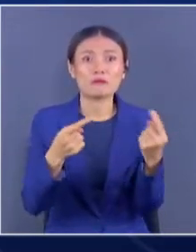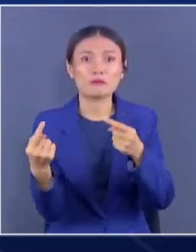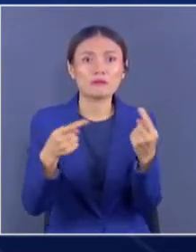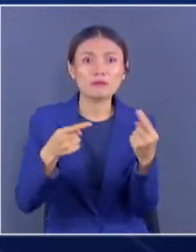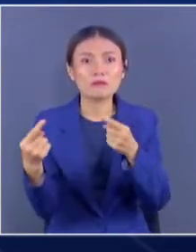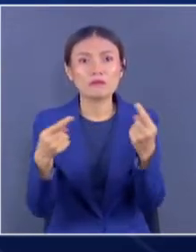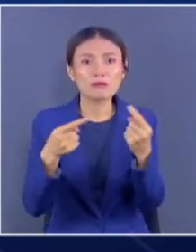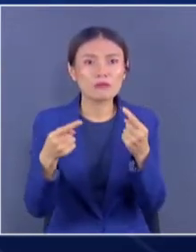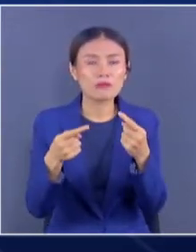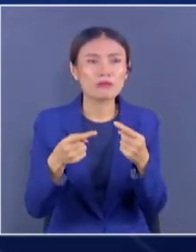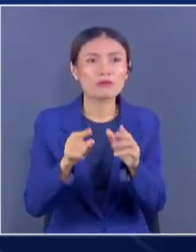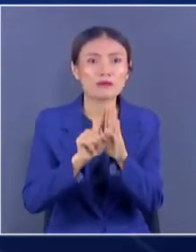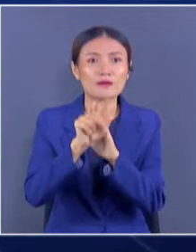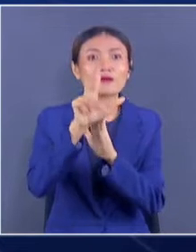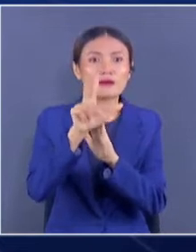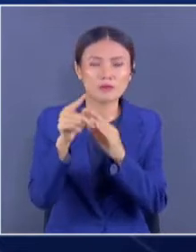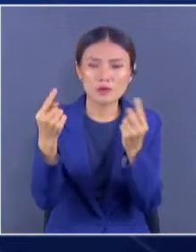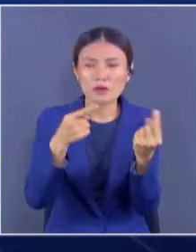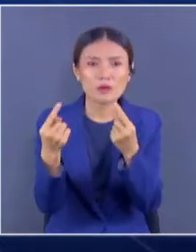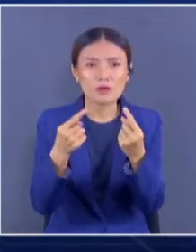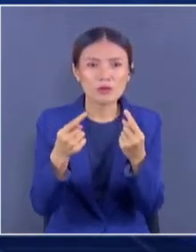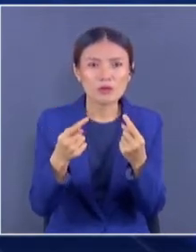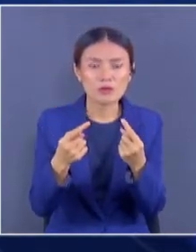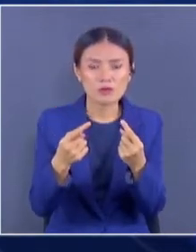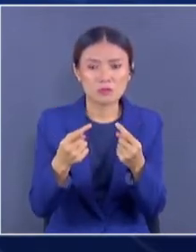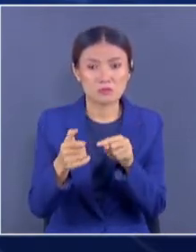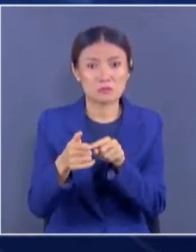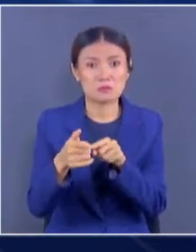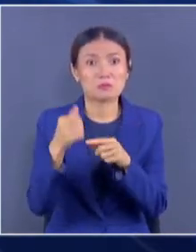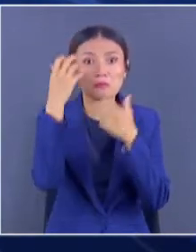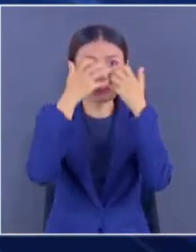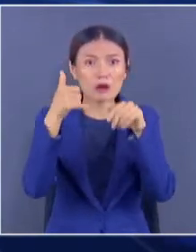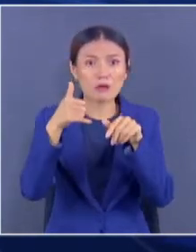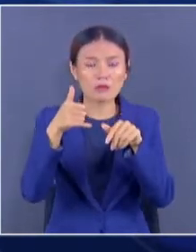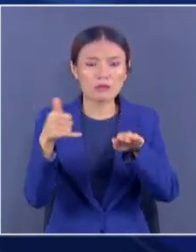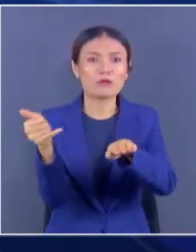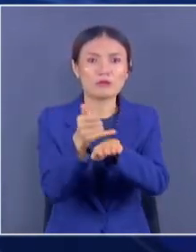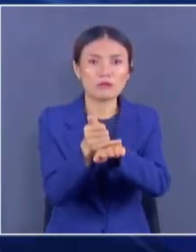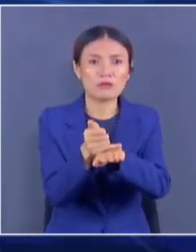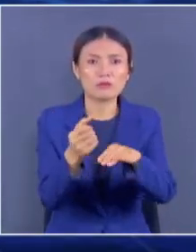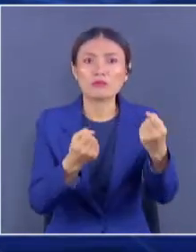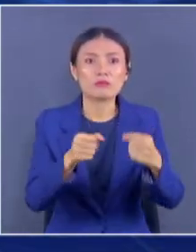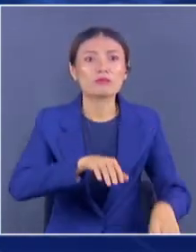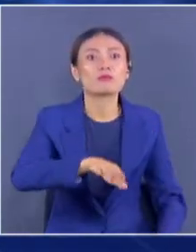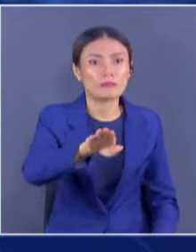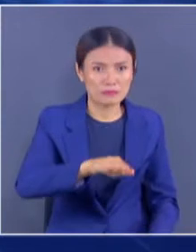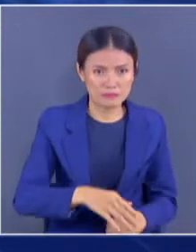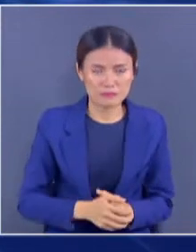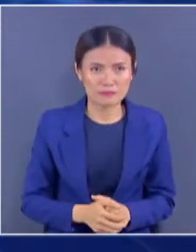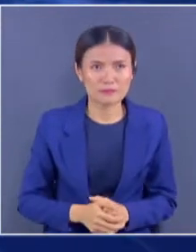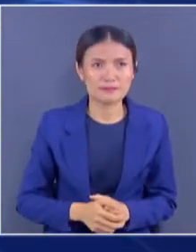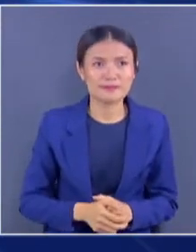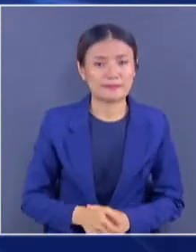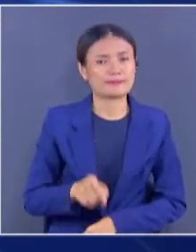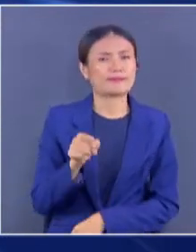าเกือบ3นาทีครับก่อนที่ชายคนนี้จะกลับขึ้นรถไปครับทีนี้จากเหตุการณ์นี้คุณผู้ชมครับทีมข่าวของเราต